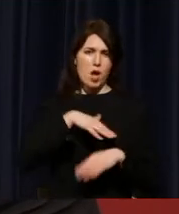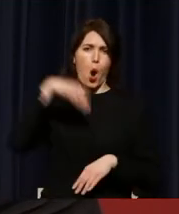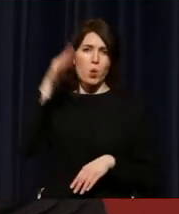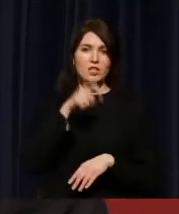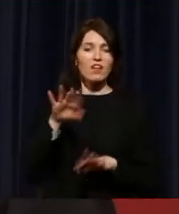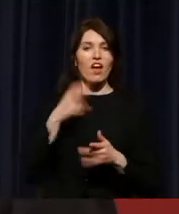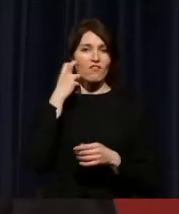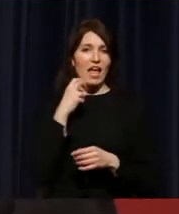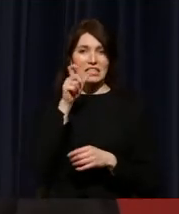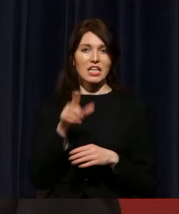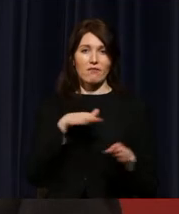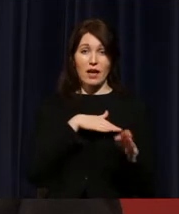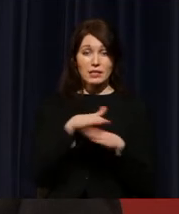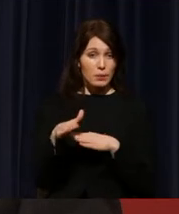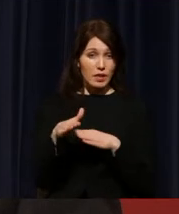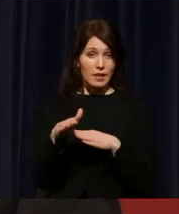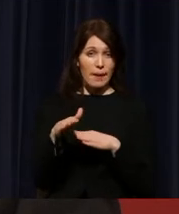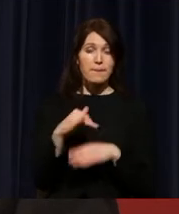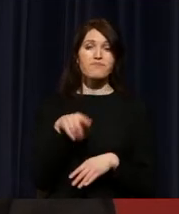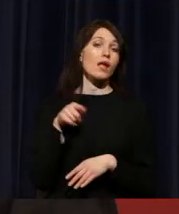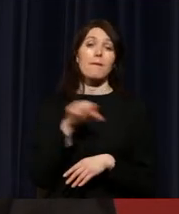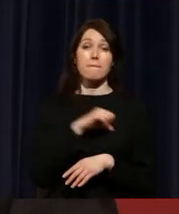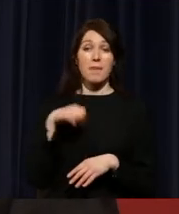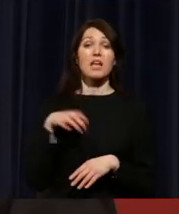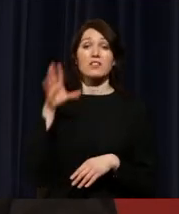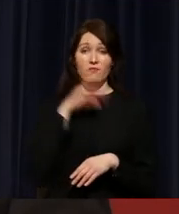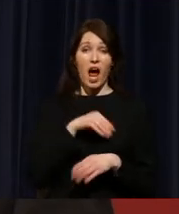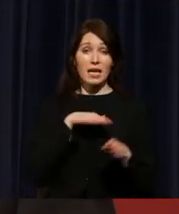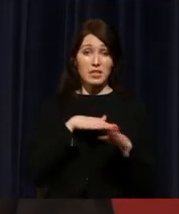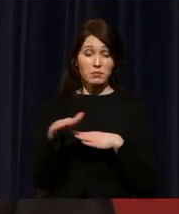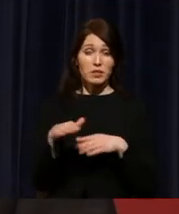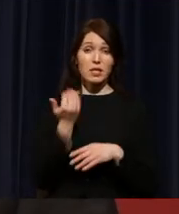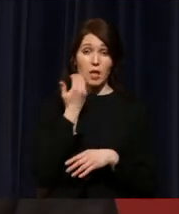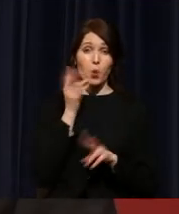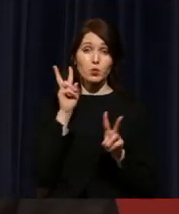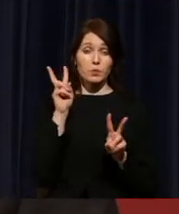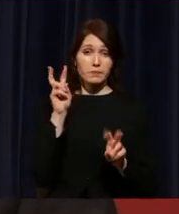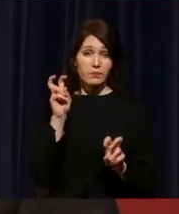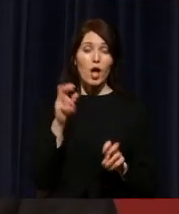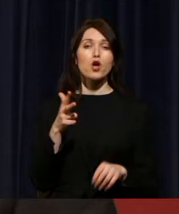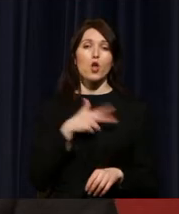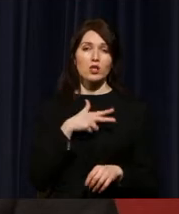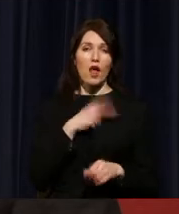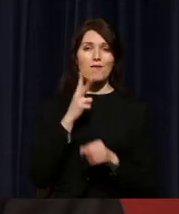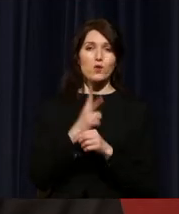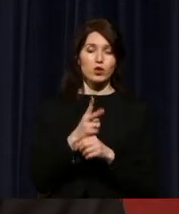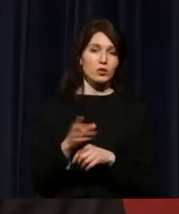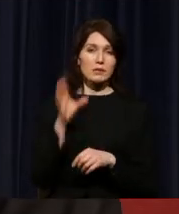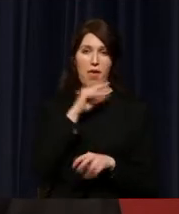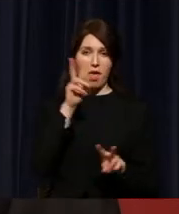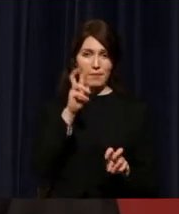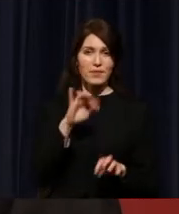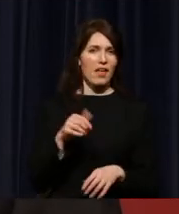vecs cilvēks izpildīt. Un ja viņš pats var izpildīt, to sauc par sociālās funkcionēšanas spējām. Ja